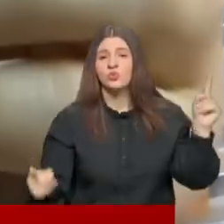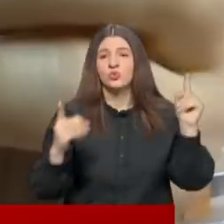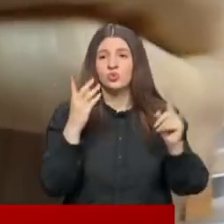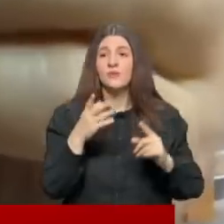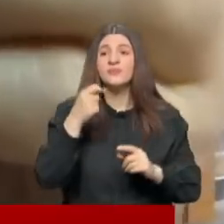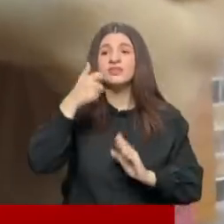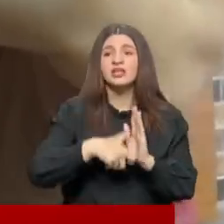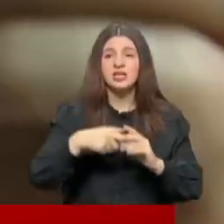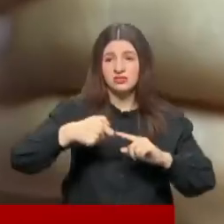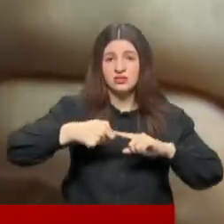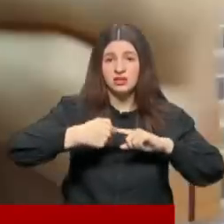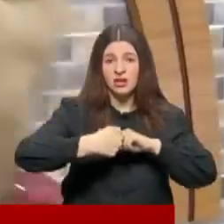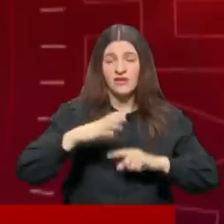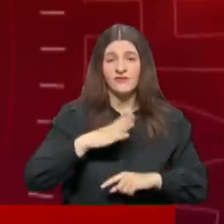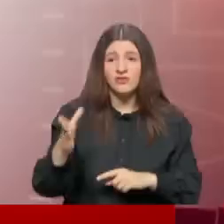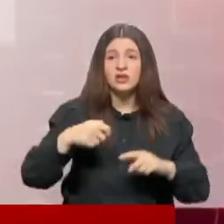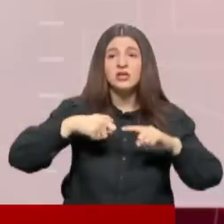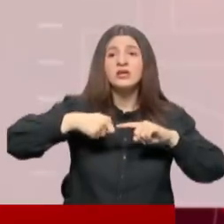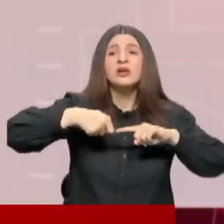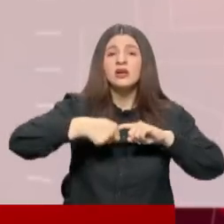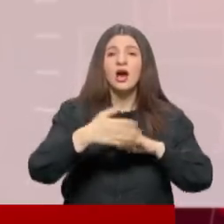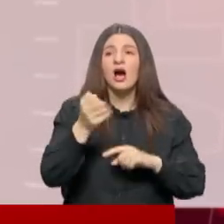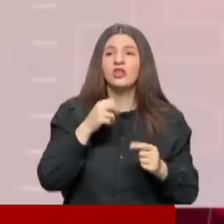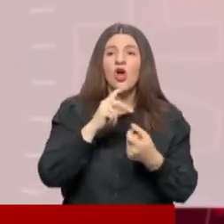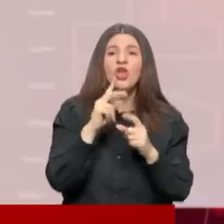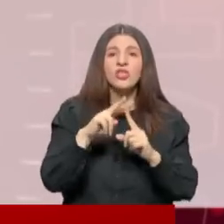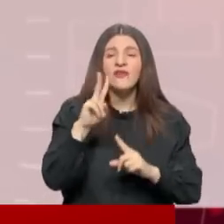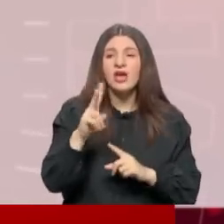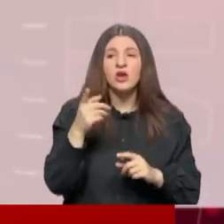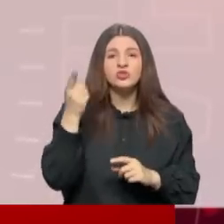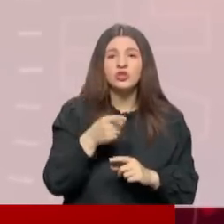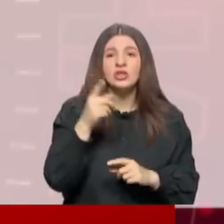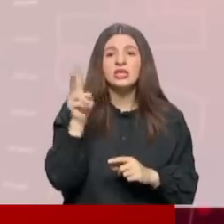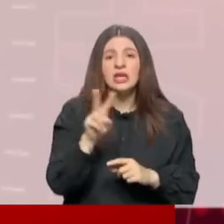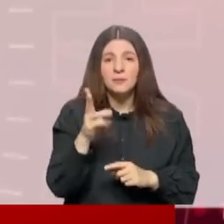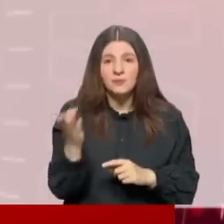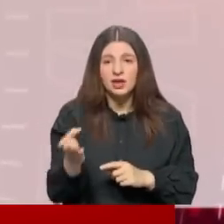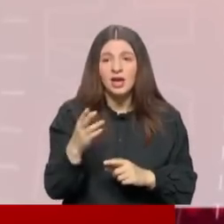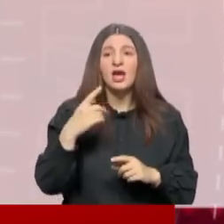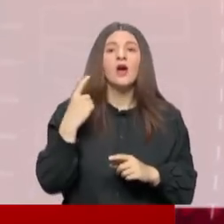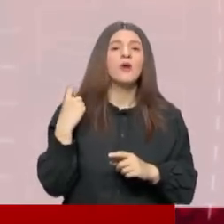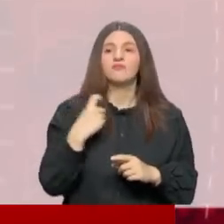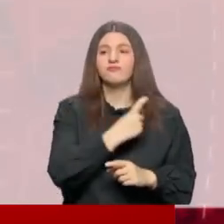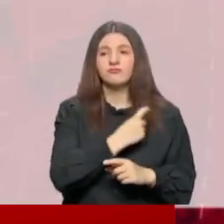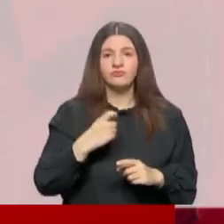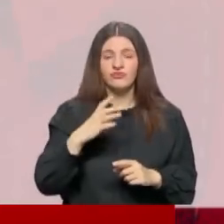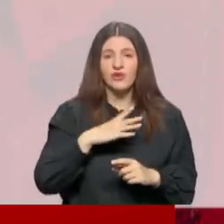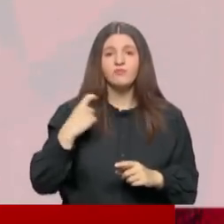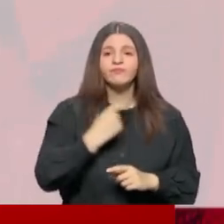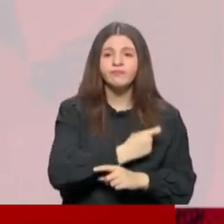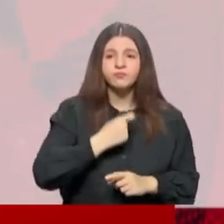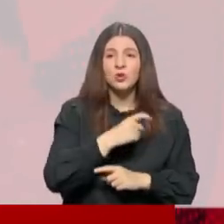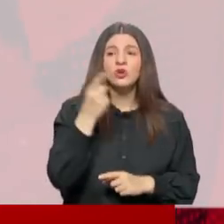uzuyor. Listede tırnak makası da bulunuyor. Tırnak makasından alınan ÖTV oranı %20. Deodorant da var. Deodoranttan